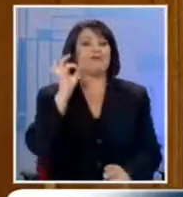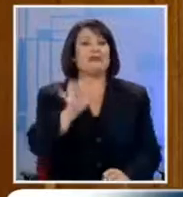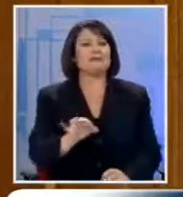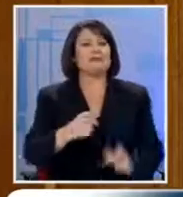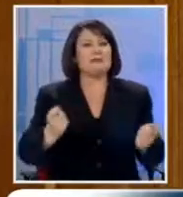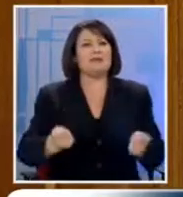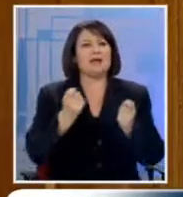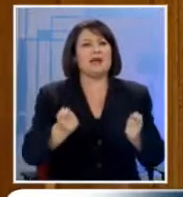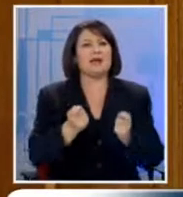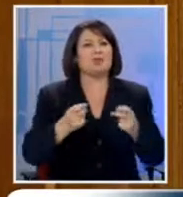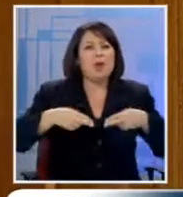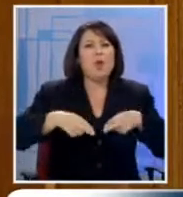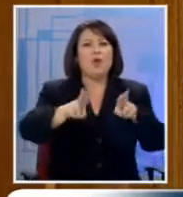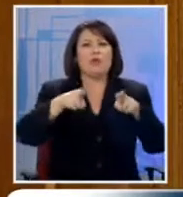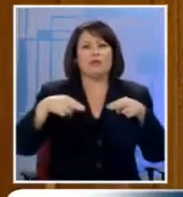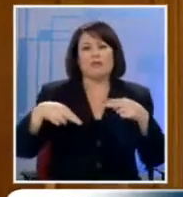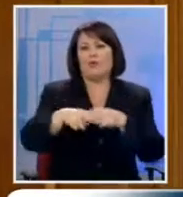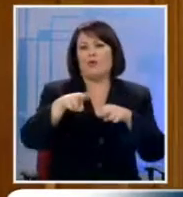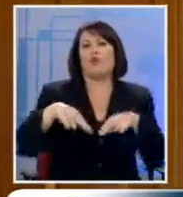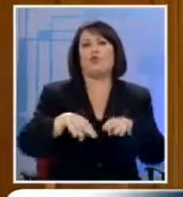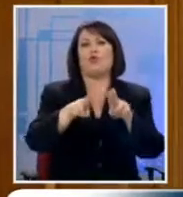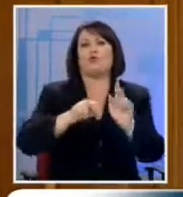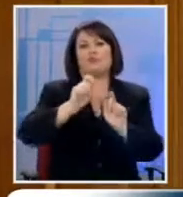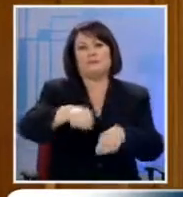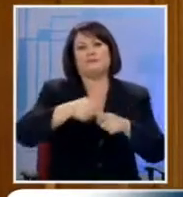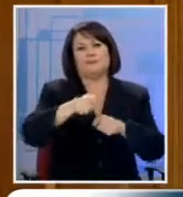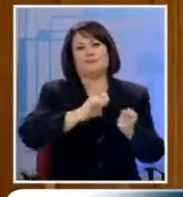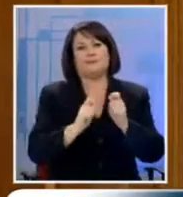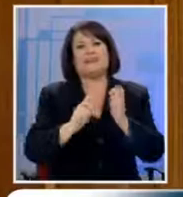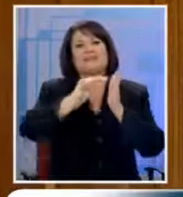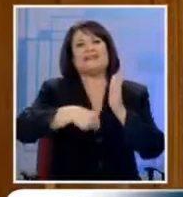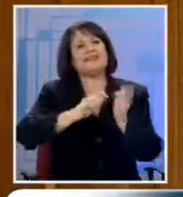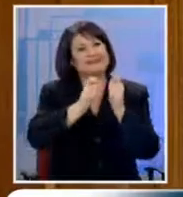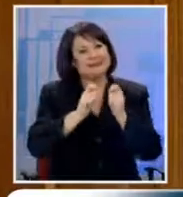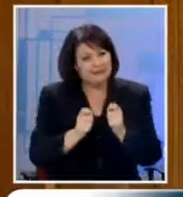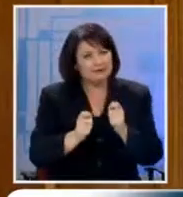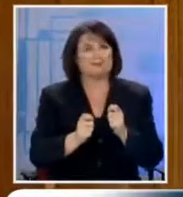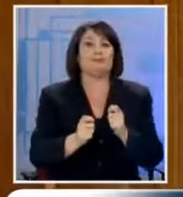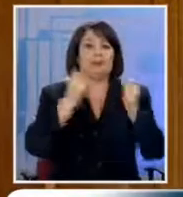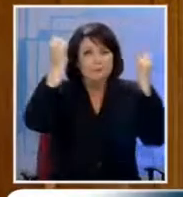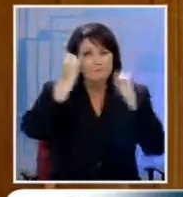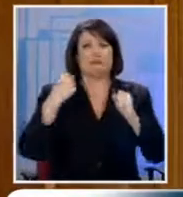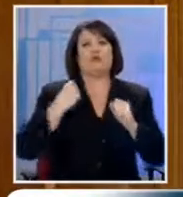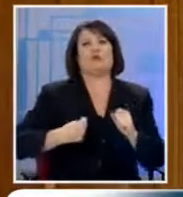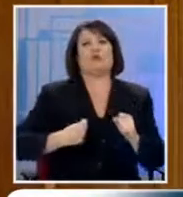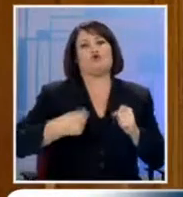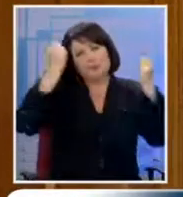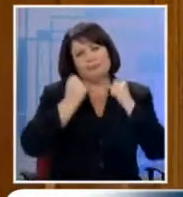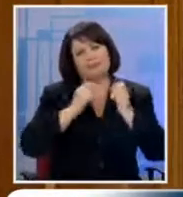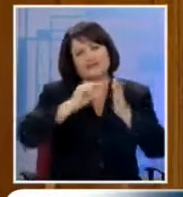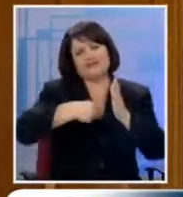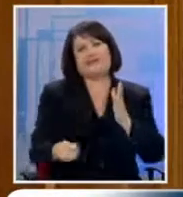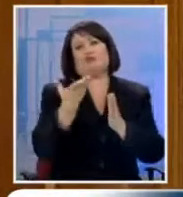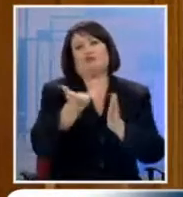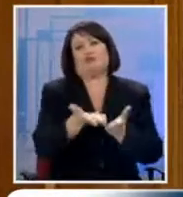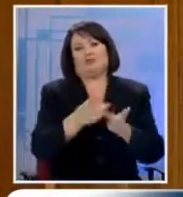υλοποίησης κύριων οδικών αξώνων. Πρόσφατα προχωρήσατε στις τροποποιήσεις των συμβάσεών τους σε βάρος του δημόσιου συμφέροντος,